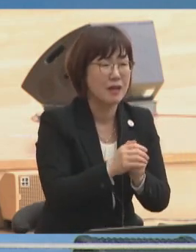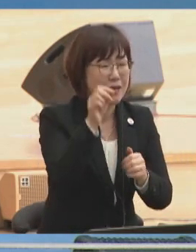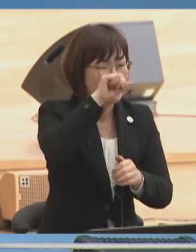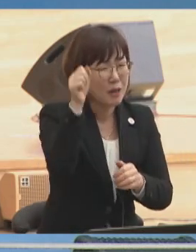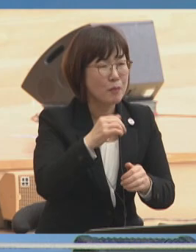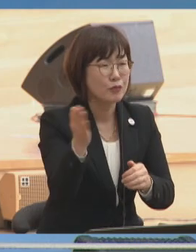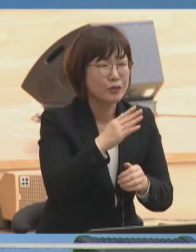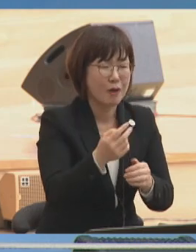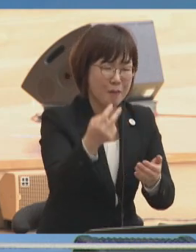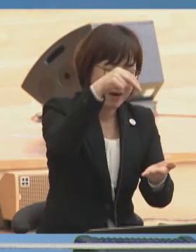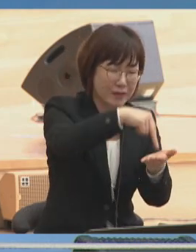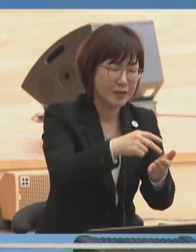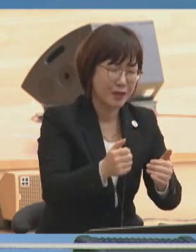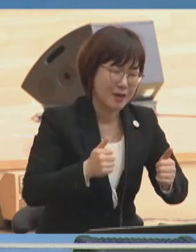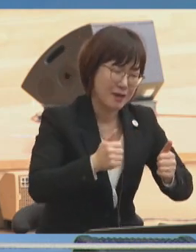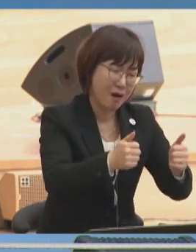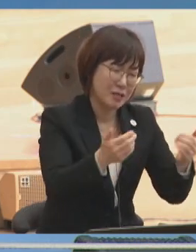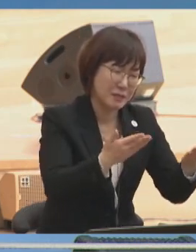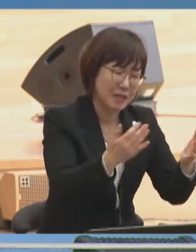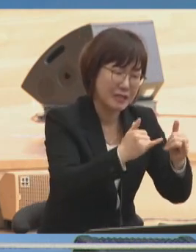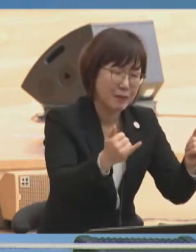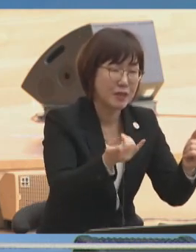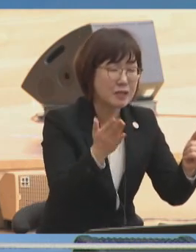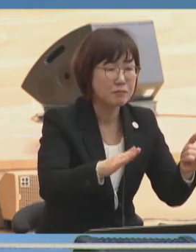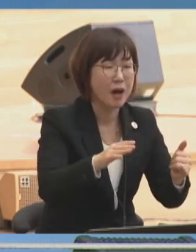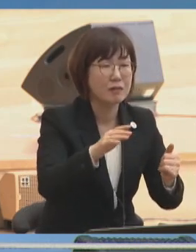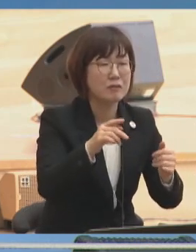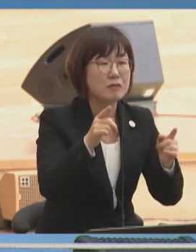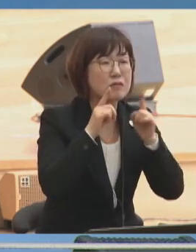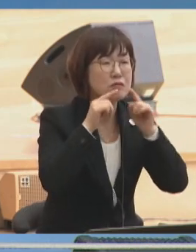열심히 뼈 빠지게 일합니다. 그런데 쪽바로 지옥 가는 영혼들,